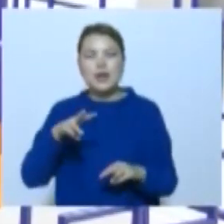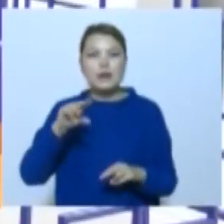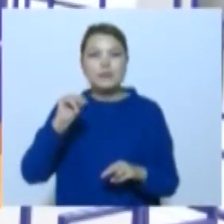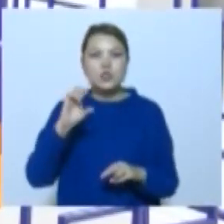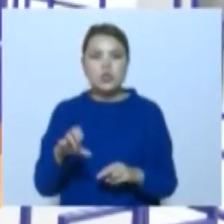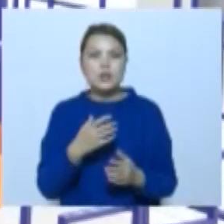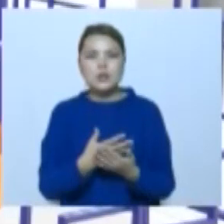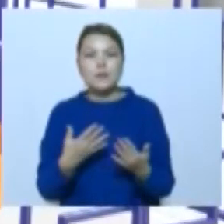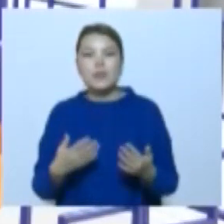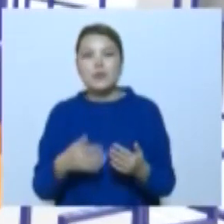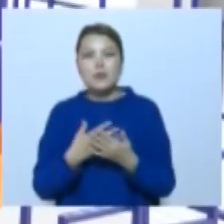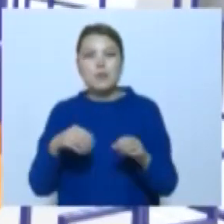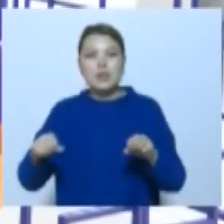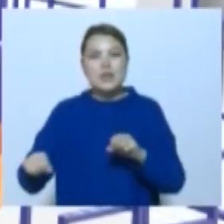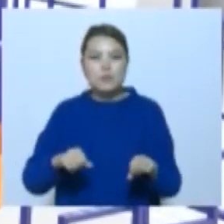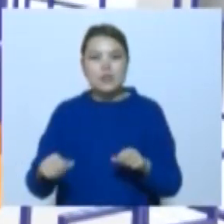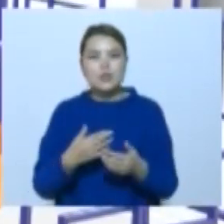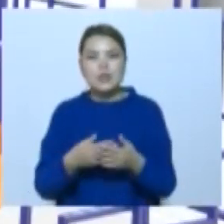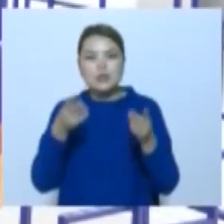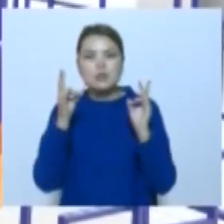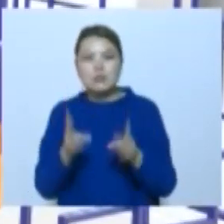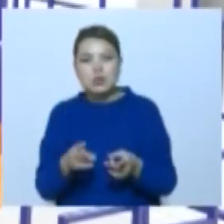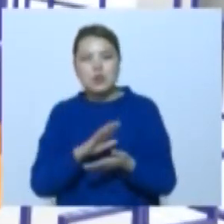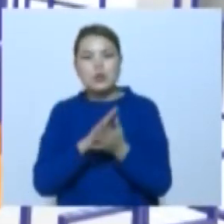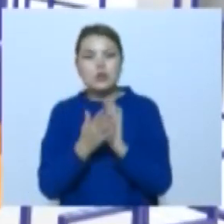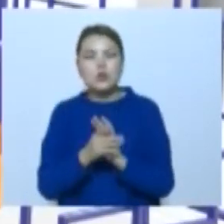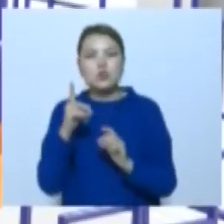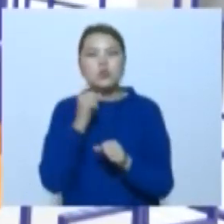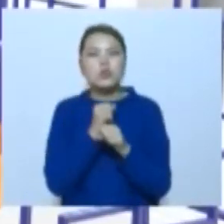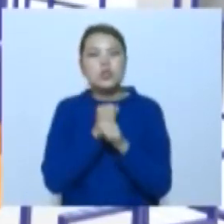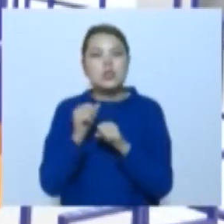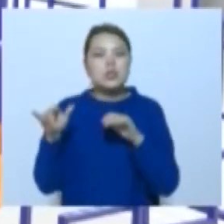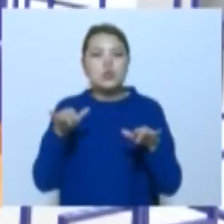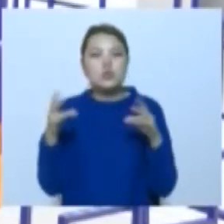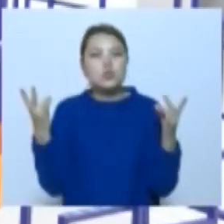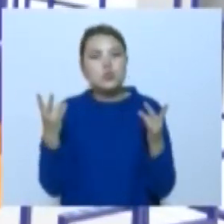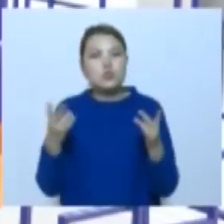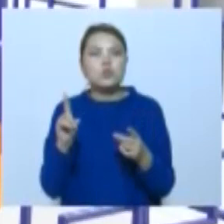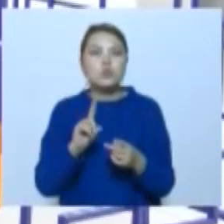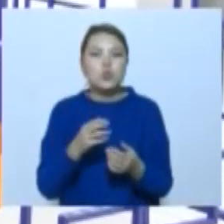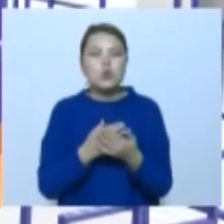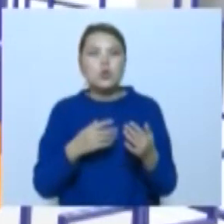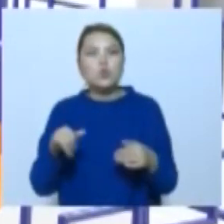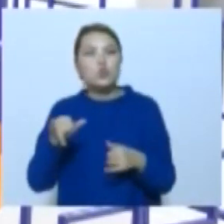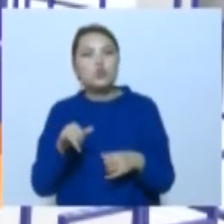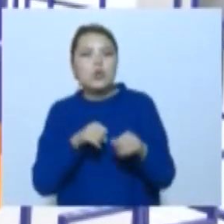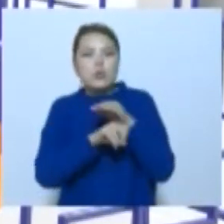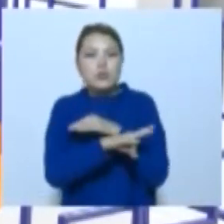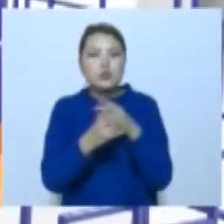өкілі зілзала кезінде немесе апаттық жағдайлар кезінде қандай шаралар қолдану керек немесе қайда жиналу